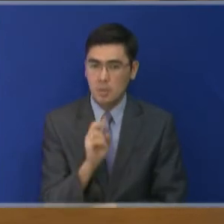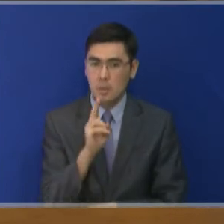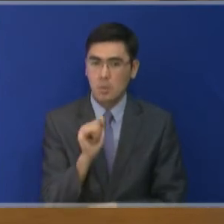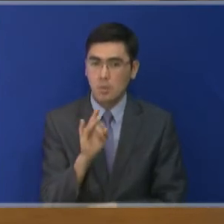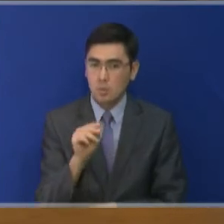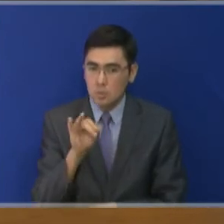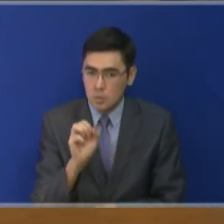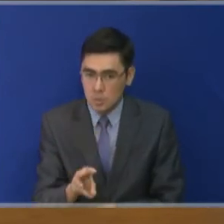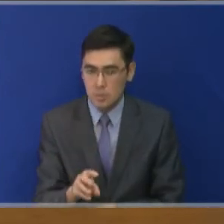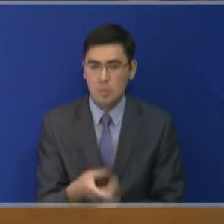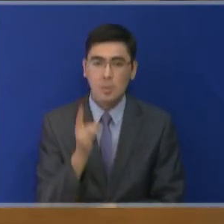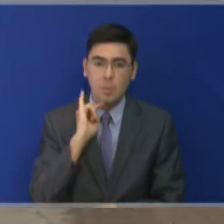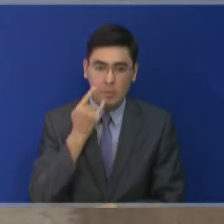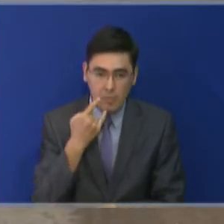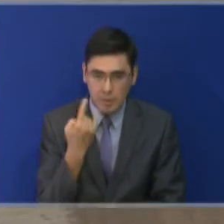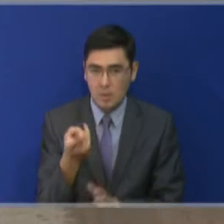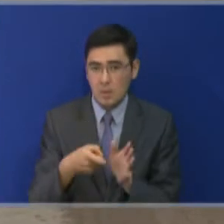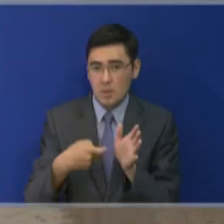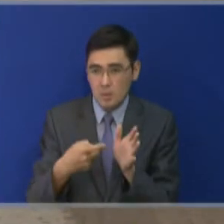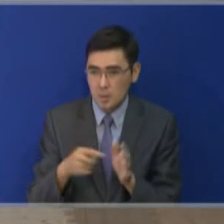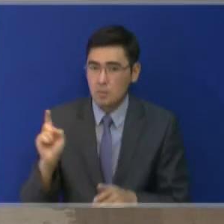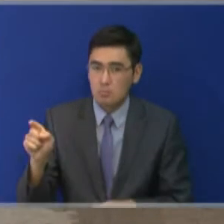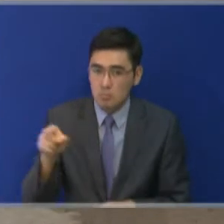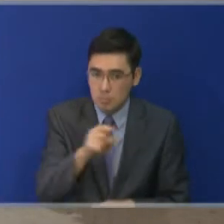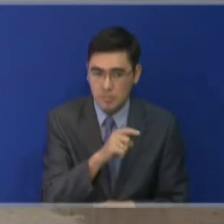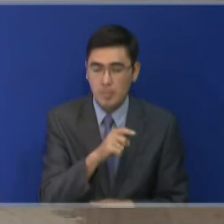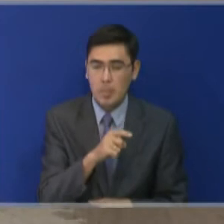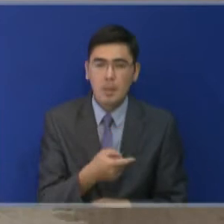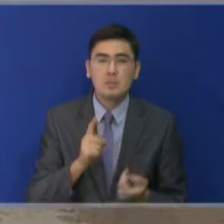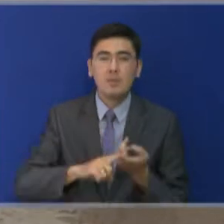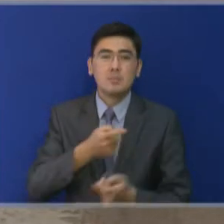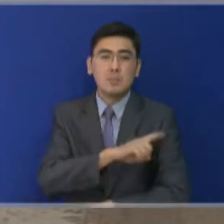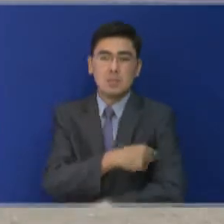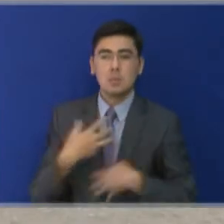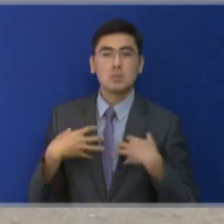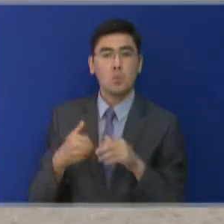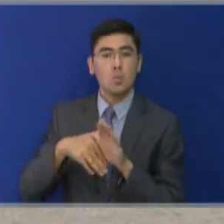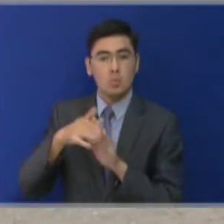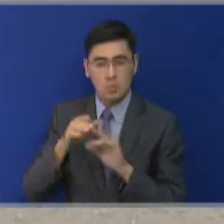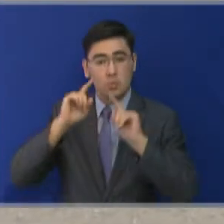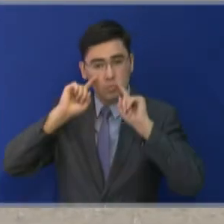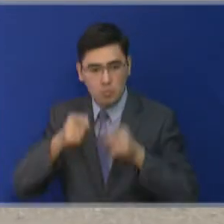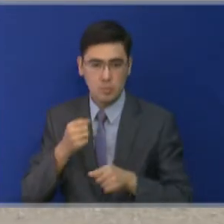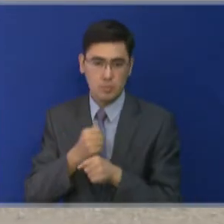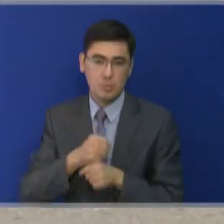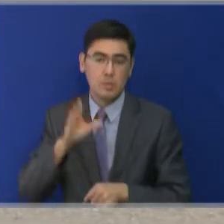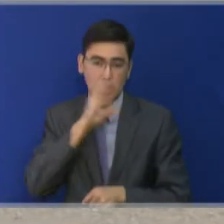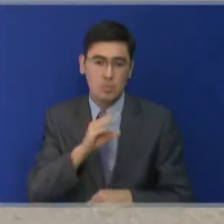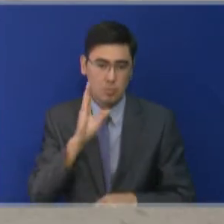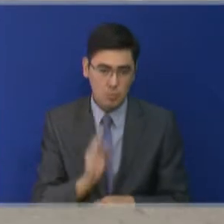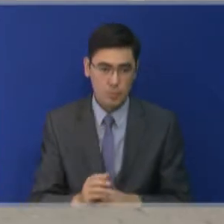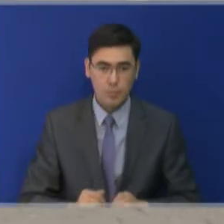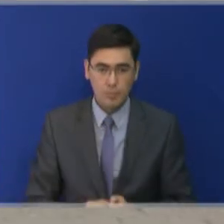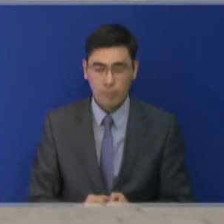мен Павлодар және Қарағанды. Сондай-ақ ұсыныстар радиациялық медицина кластерімен қатар туберкулезге қарсы орталық